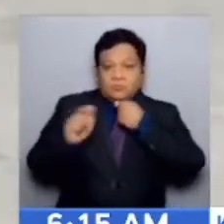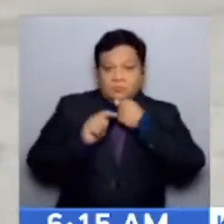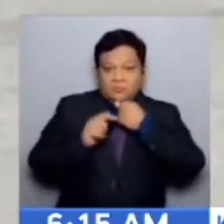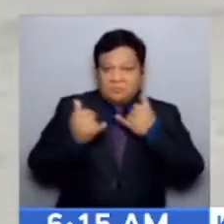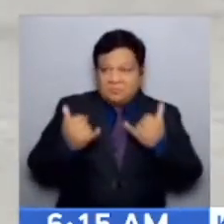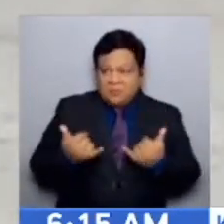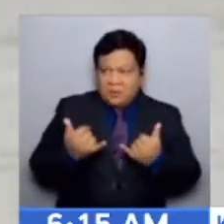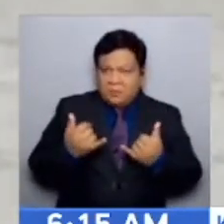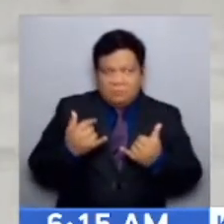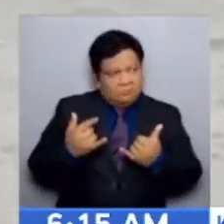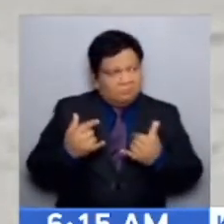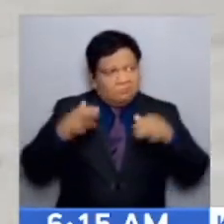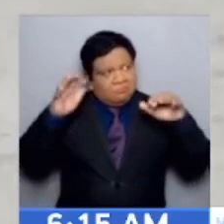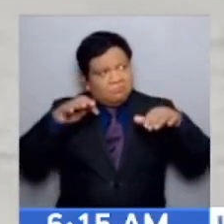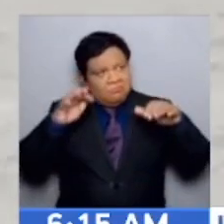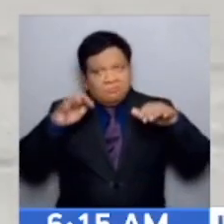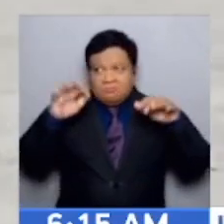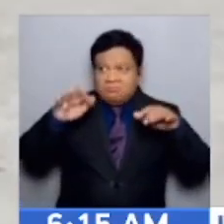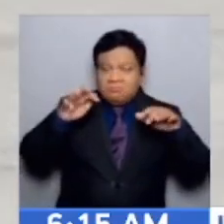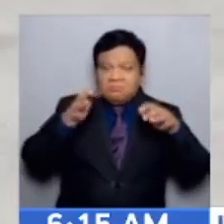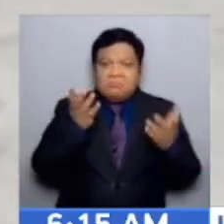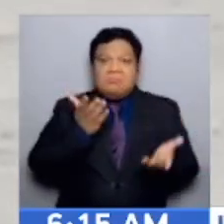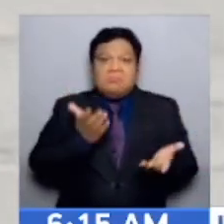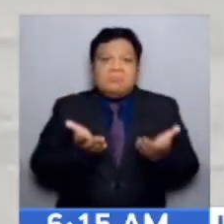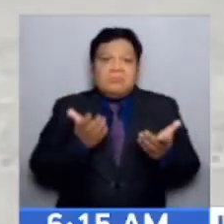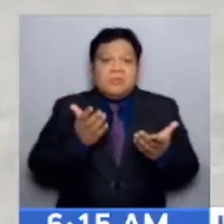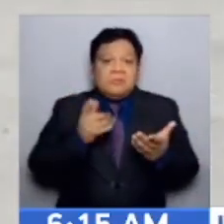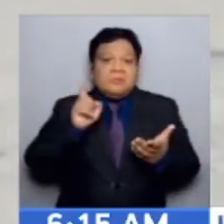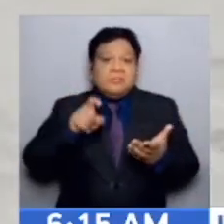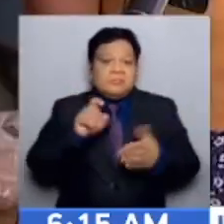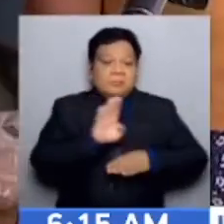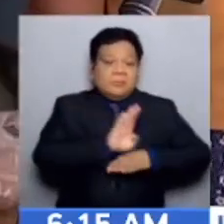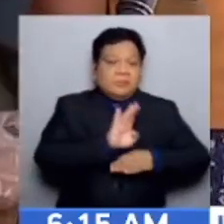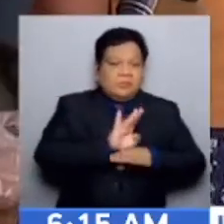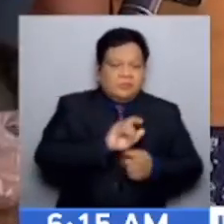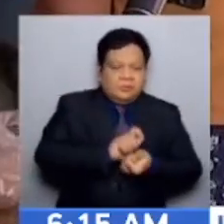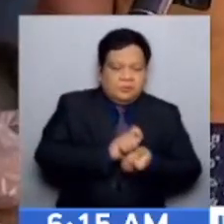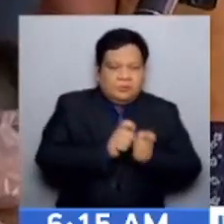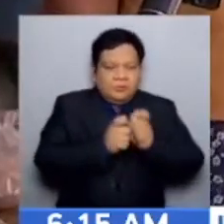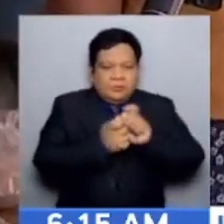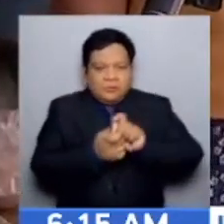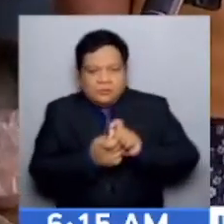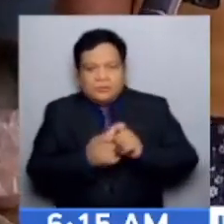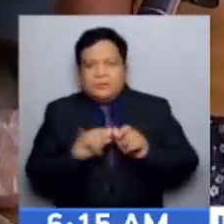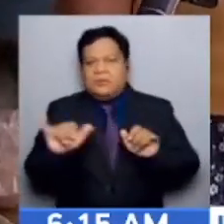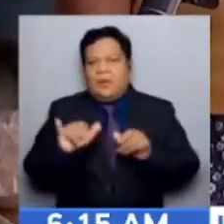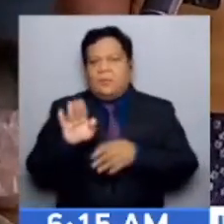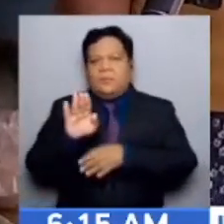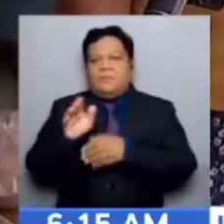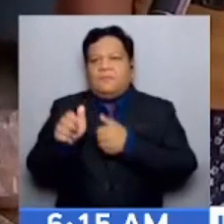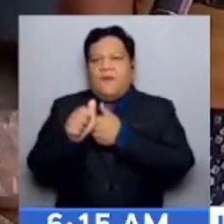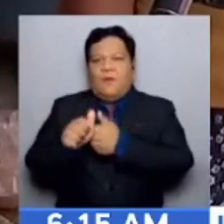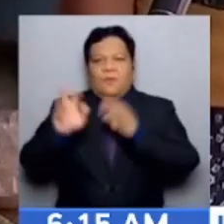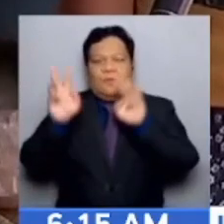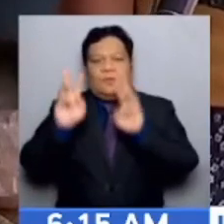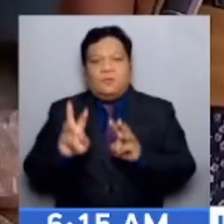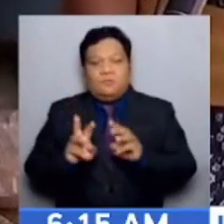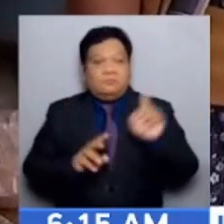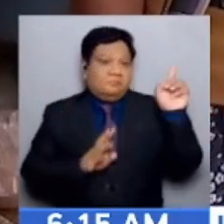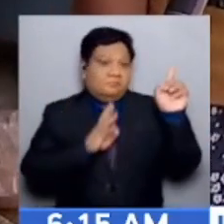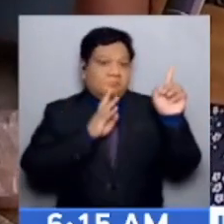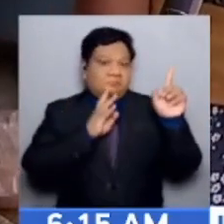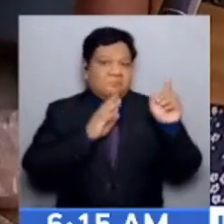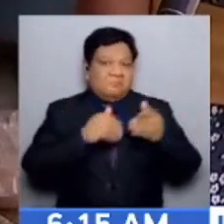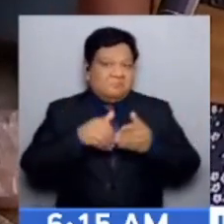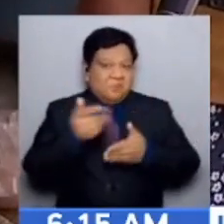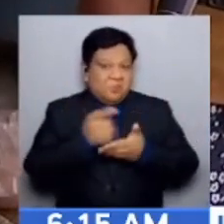ulap. Kailangan na raw iayon ang negosyo sa lagay ng panahon. Siguro mga next week, hindi na po mabili. Kaya